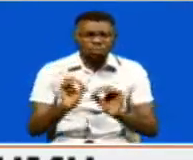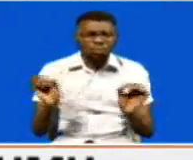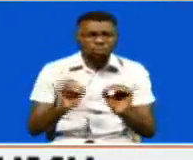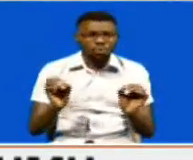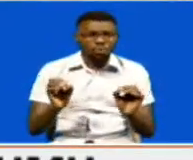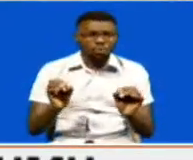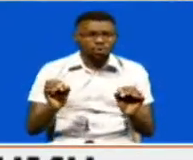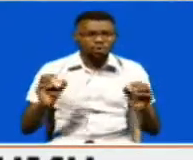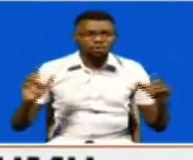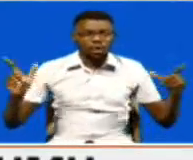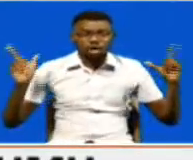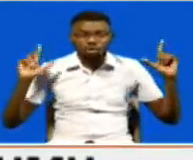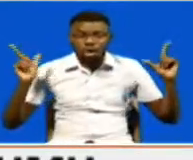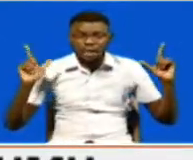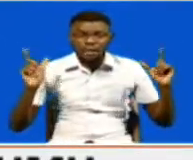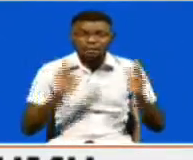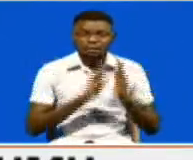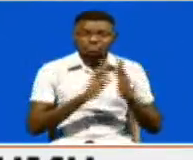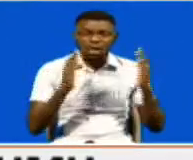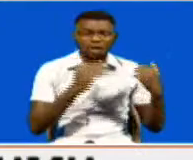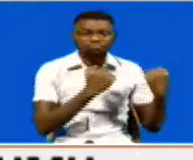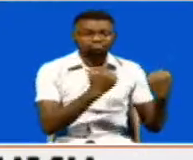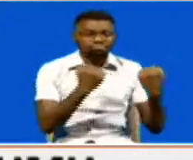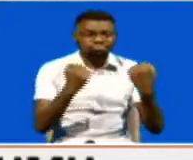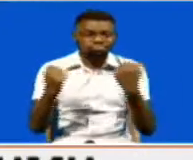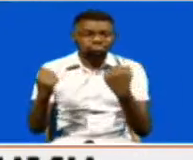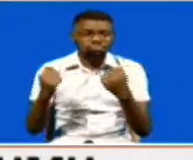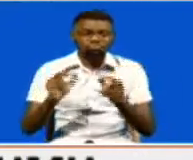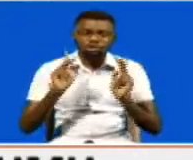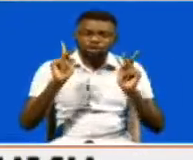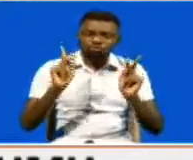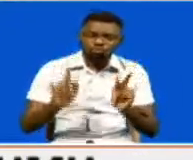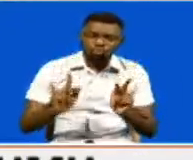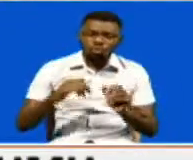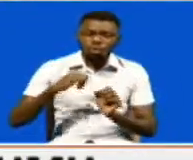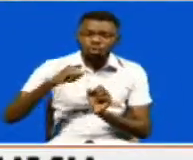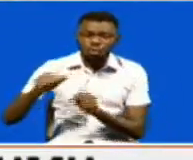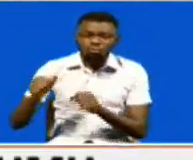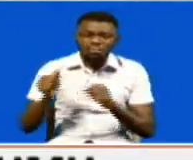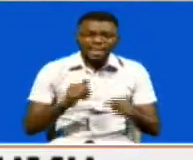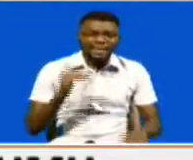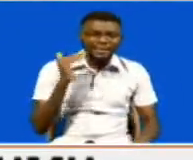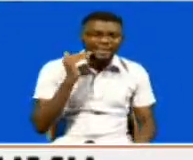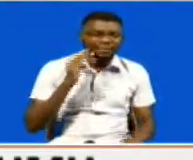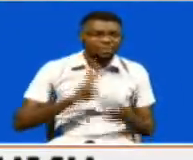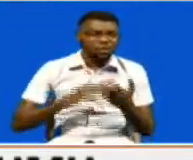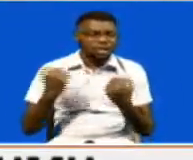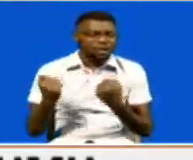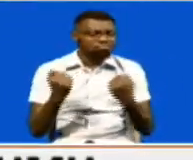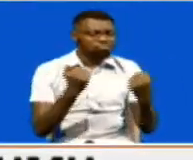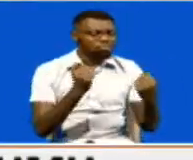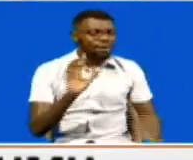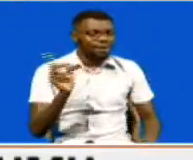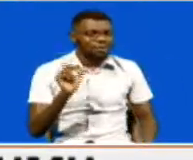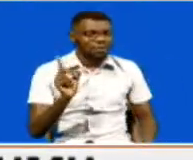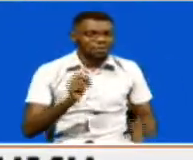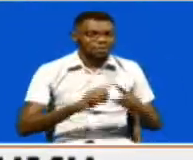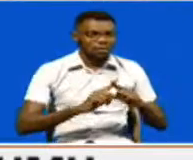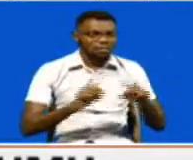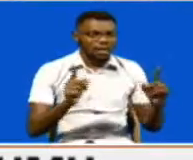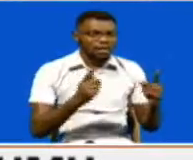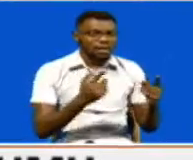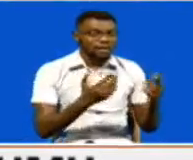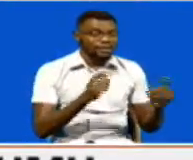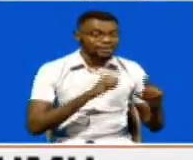lori, mnaweza panda buses mkitoka hapa Kisumu, Homa Bay, Siaya na Migori, mkienda Nairobi. Lakini kuenda ni rahisi, kurudi ni